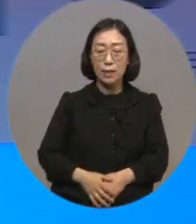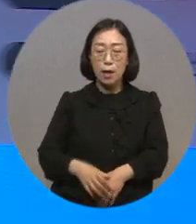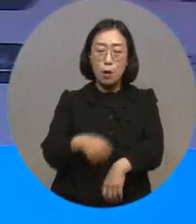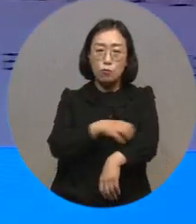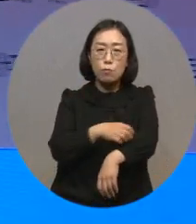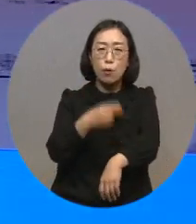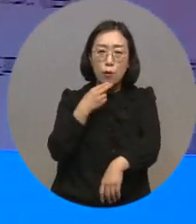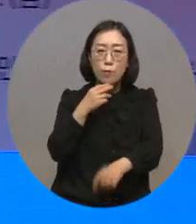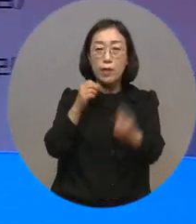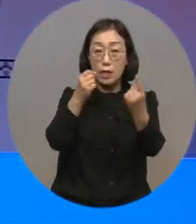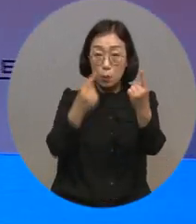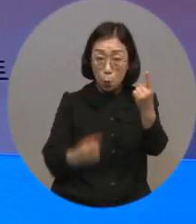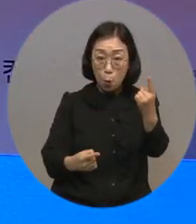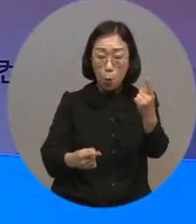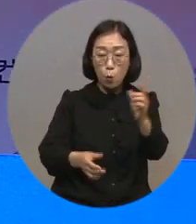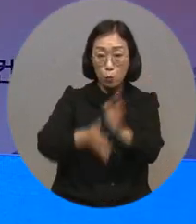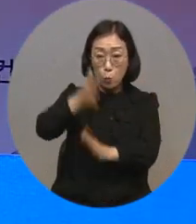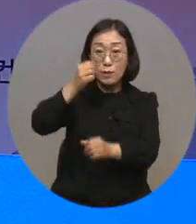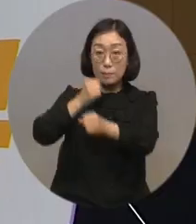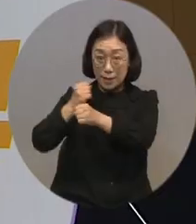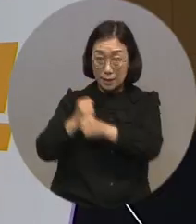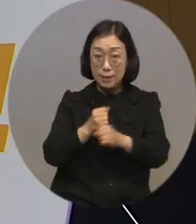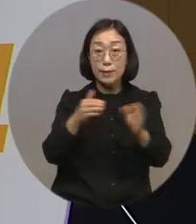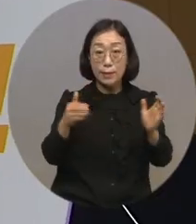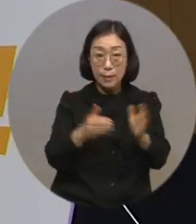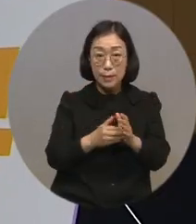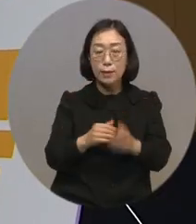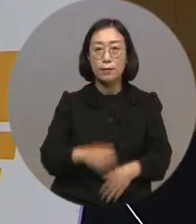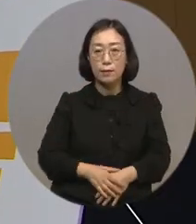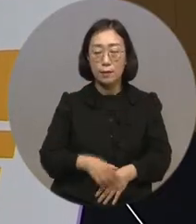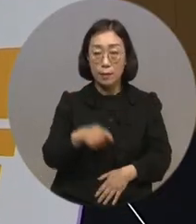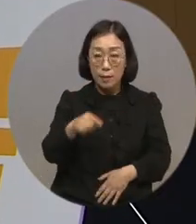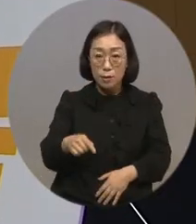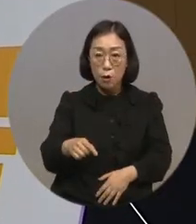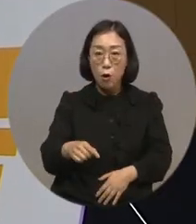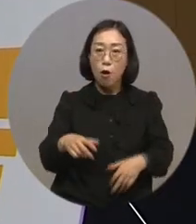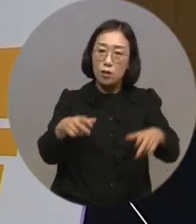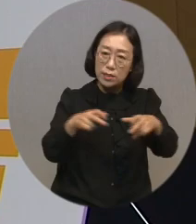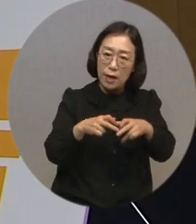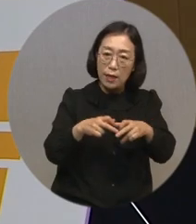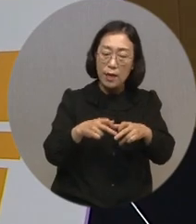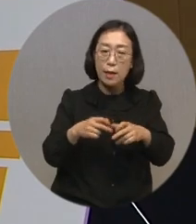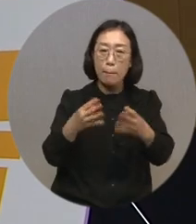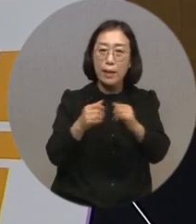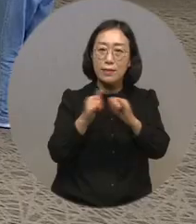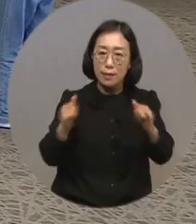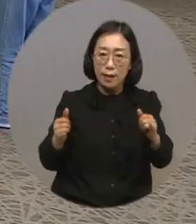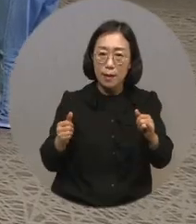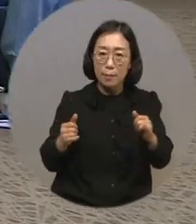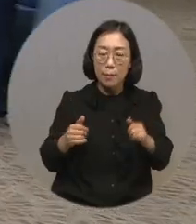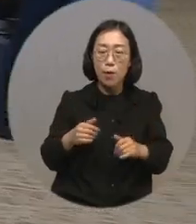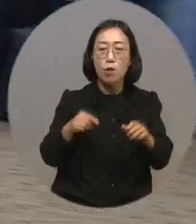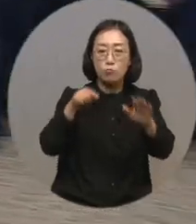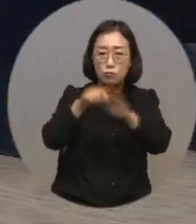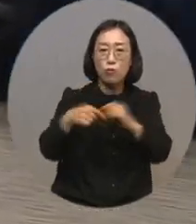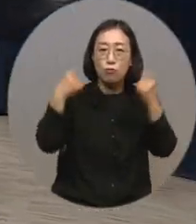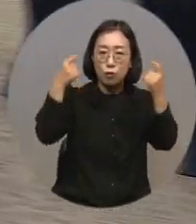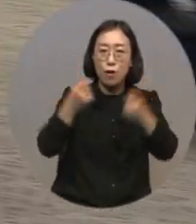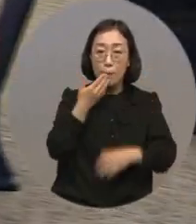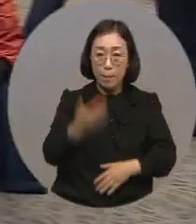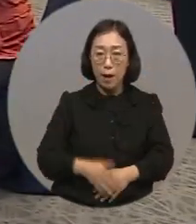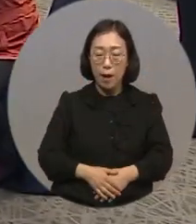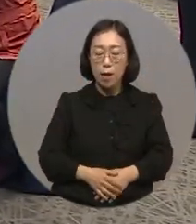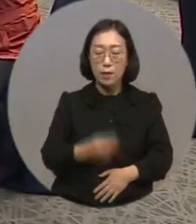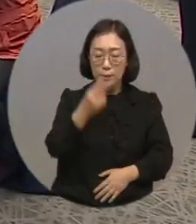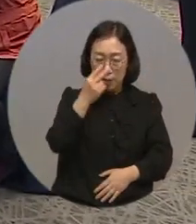무장애 관광도시로 조성돼 많은 이동 취약계층이 방문하는 곳이기도 합니다. 시는 시각 및 지체 장애인